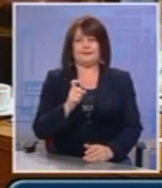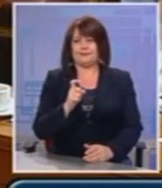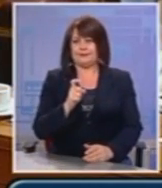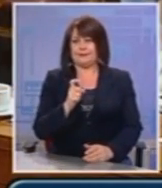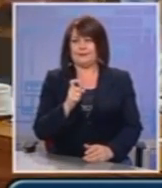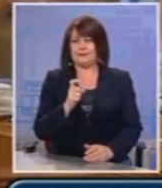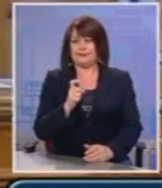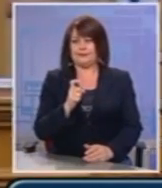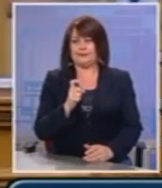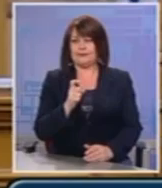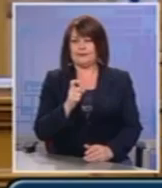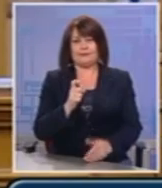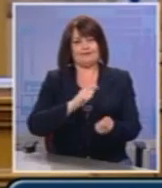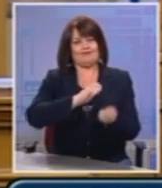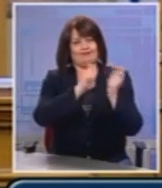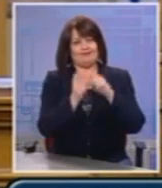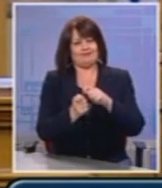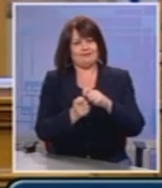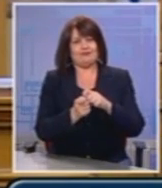δις μεταβολή